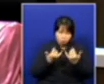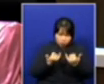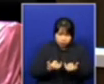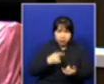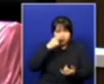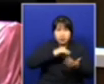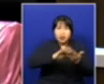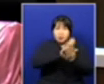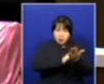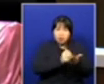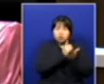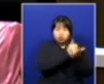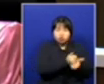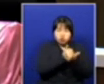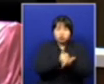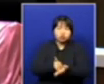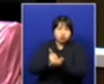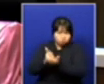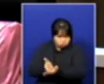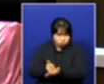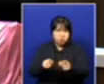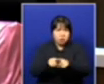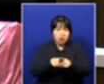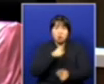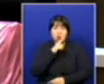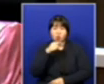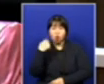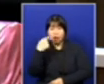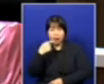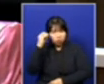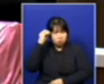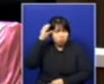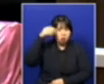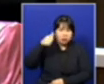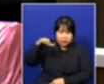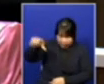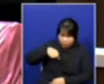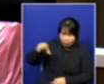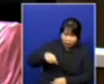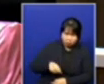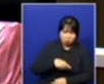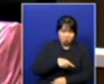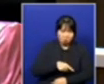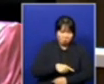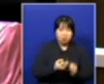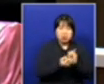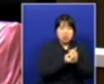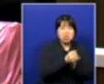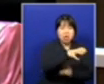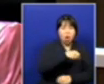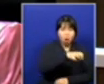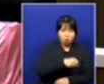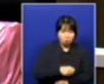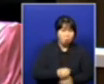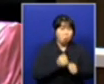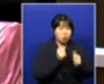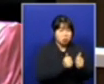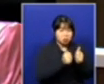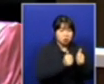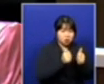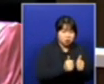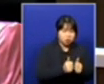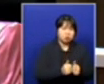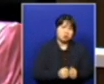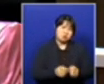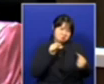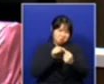กันและกันทุกทางใครมีปัญญาดีๆก็มาไม่ใช่เอาแต่พวกตัวเองไม่ฟังใครเลยได้ครับพี่ดีครับท่านท่านก็ผมเหมาะส